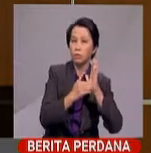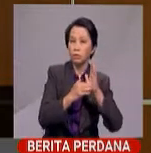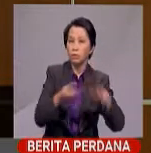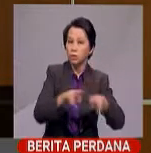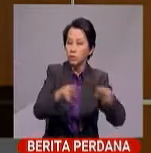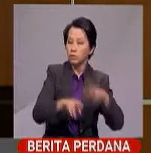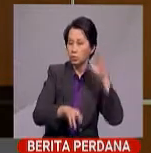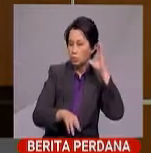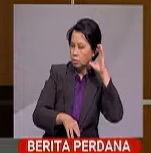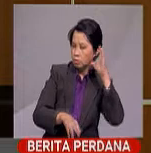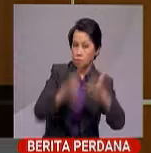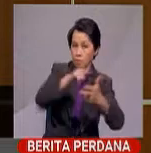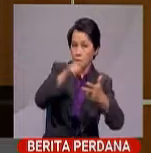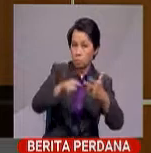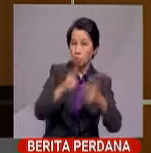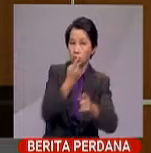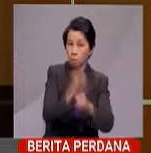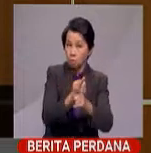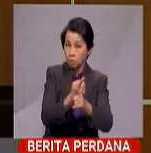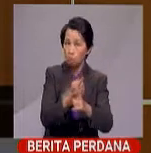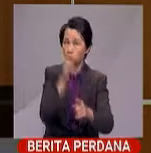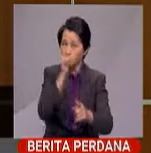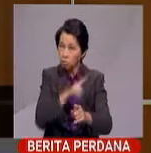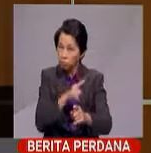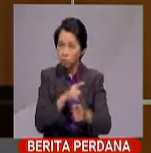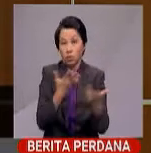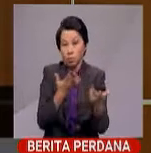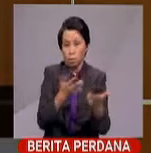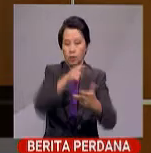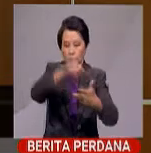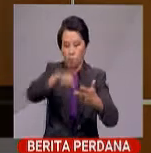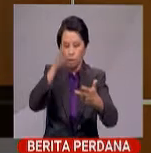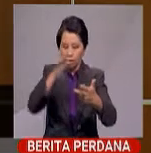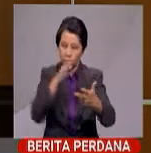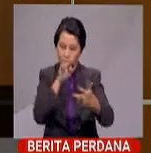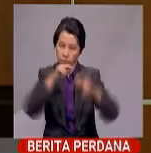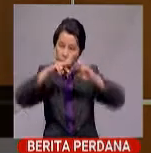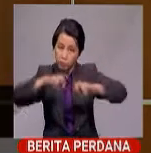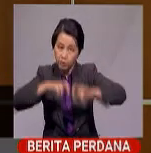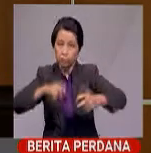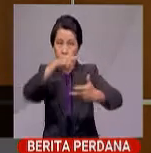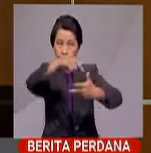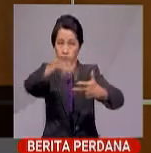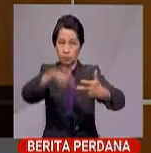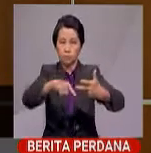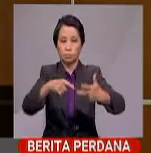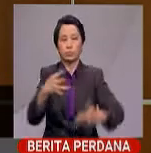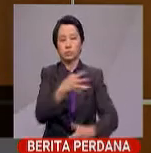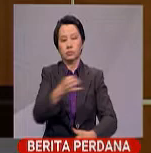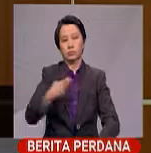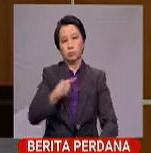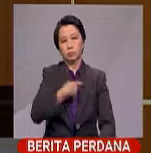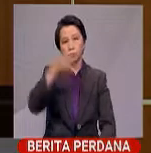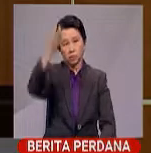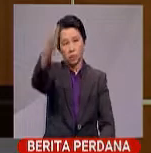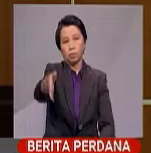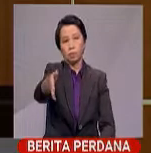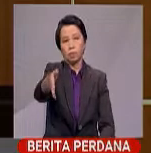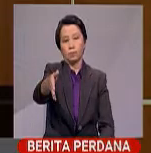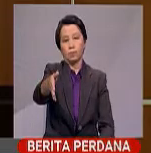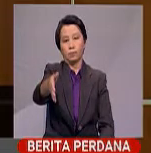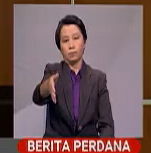audio tersebut, adakah dia autentik atau tidak, ya. So, dan kita akan